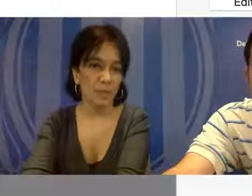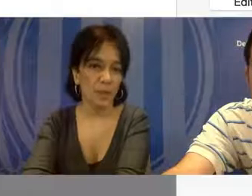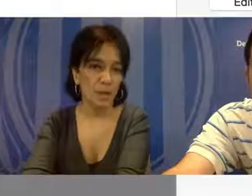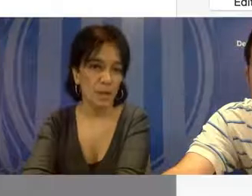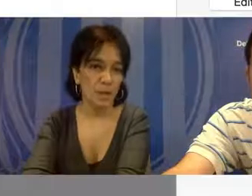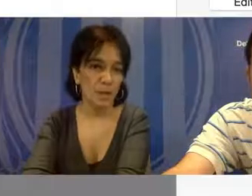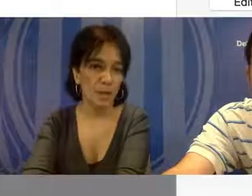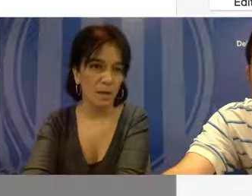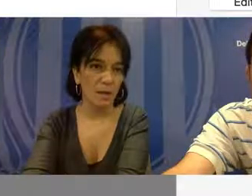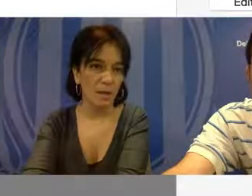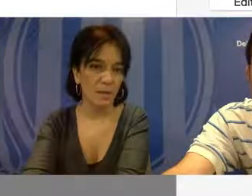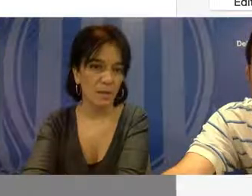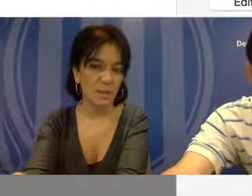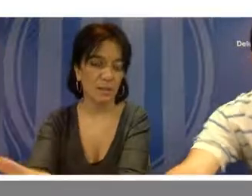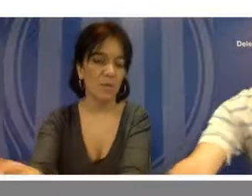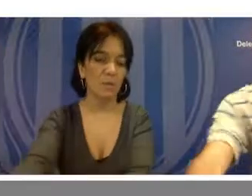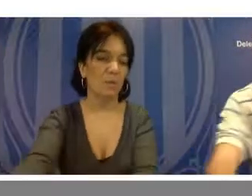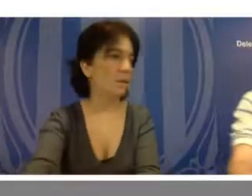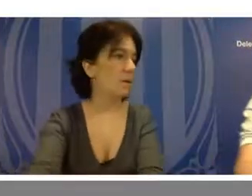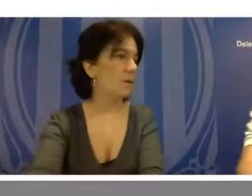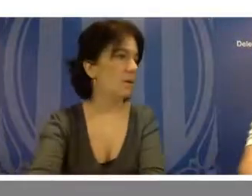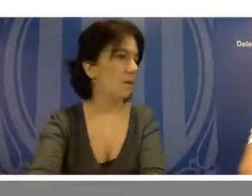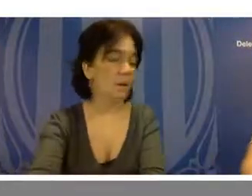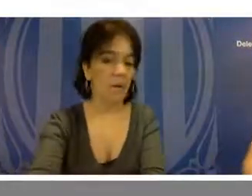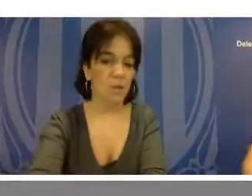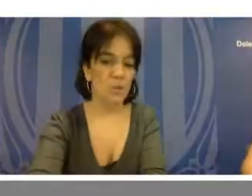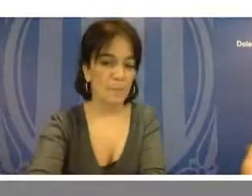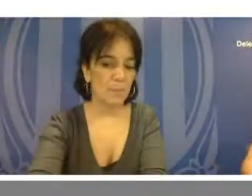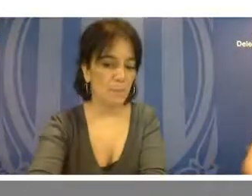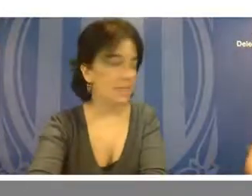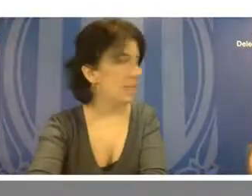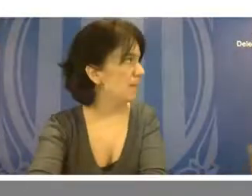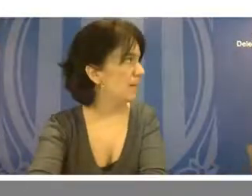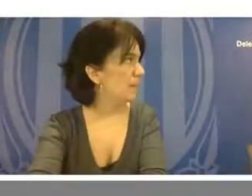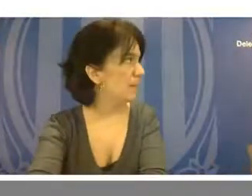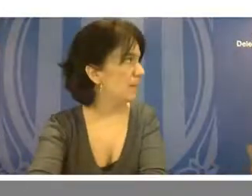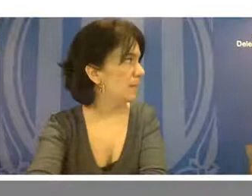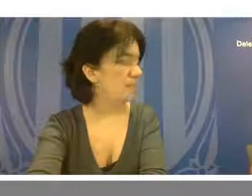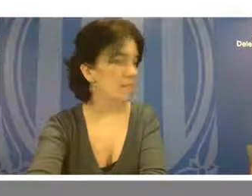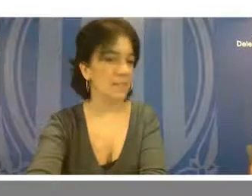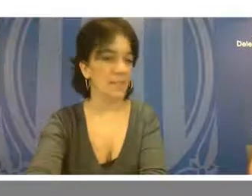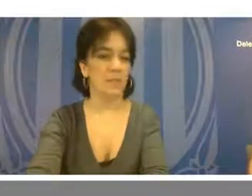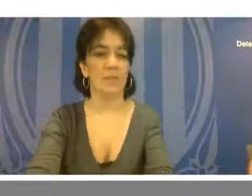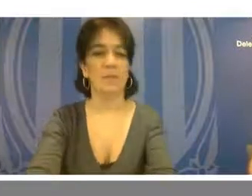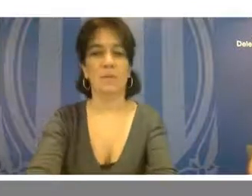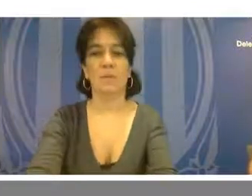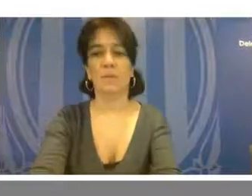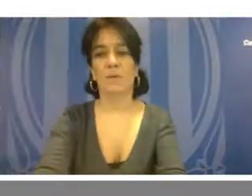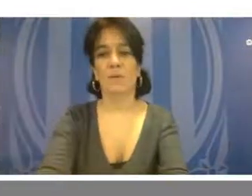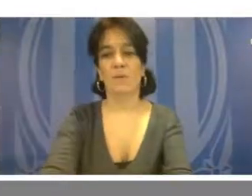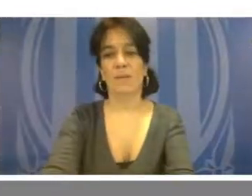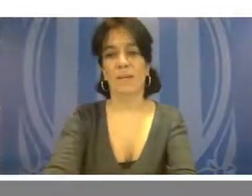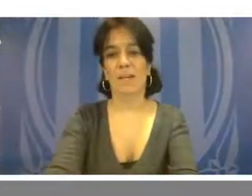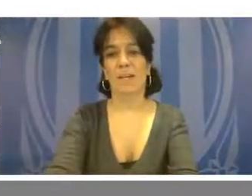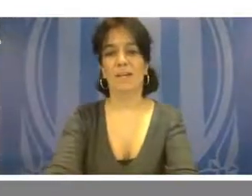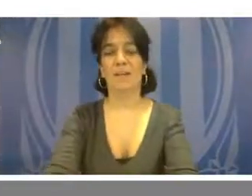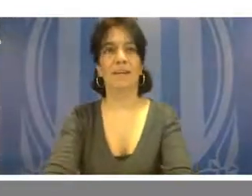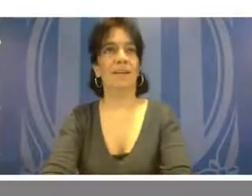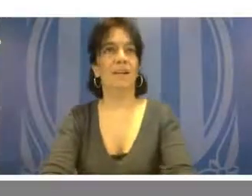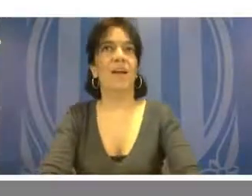Proyecta igual que Shane, No, ¿no? yo proyecto igual, O sea, vais en pasando M-Synchronized Jets, ambas sí, flechas, ¿no? en M-Synchronized Jets.